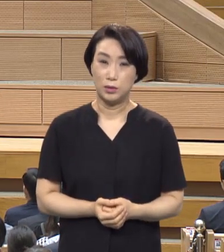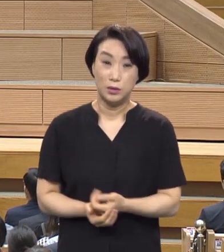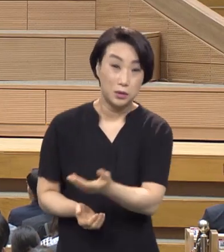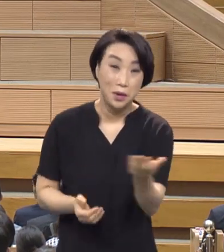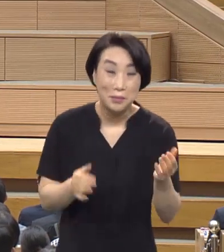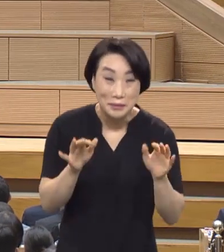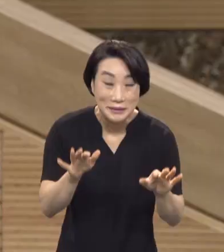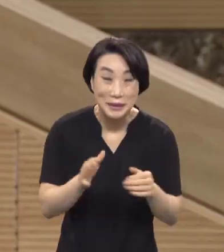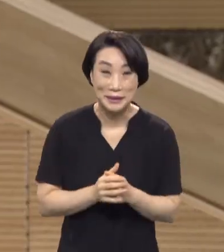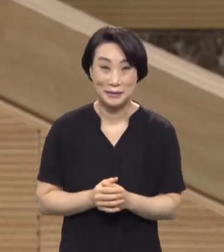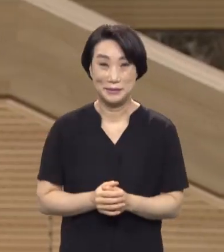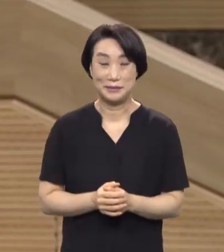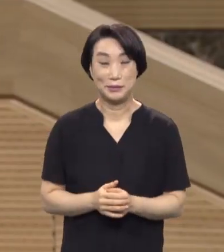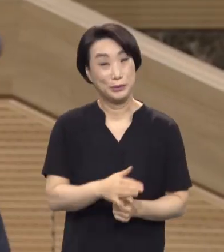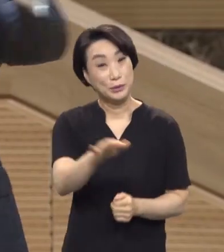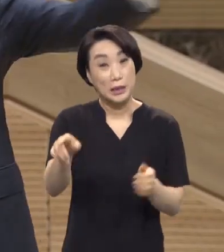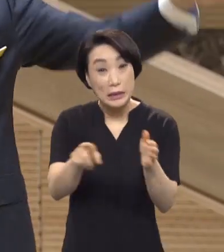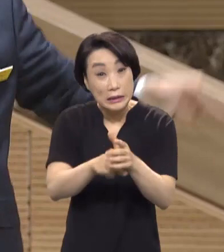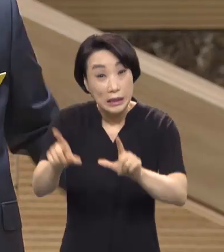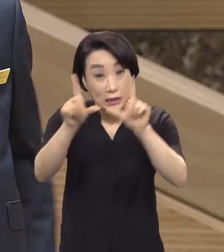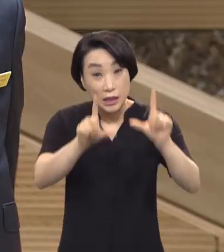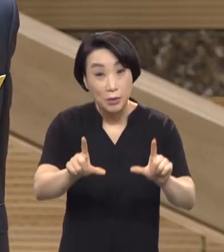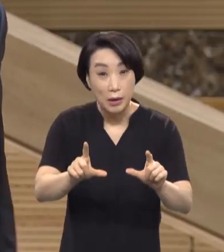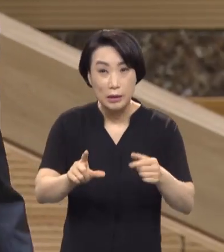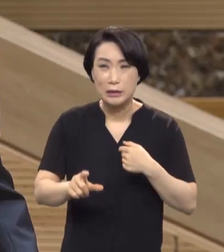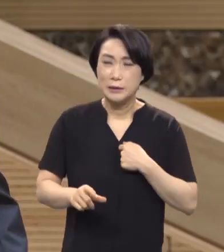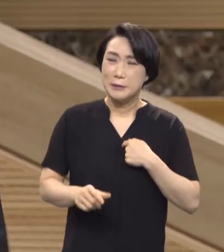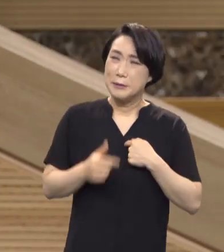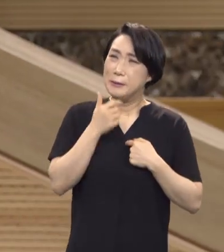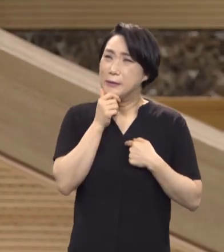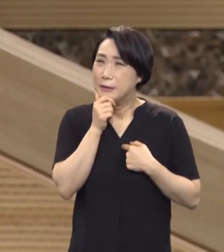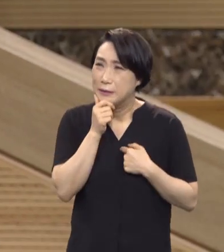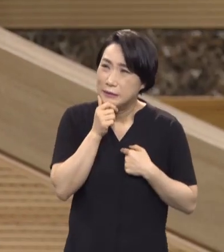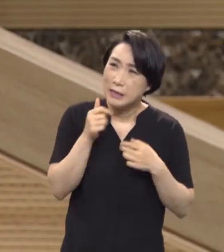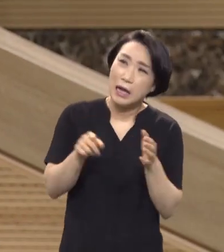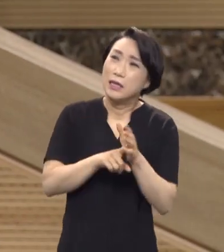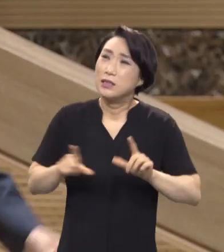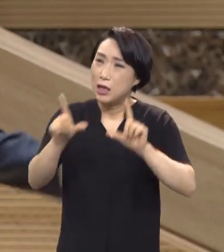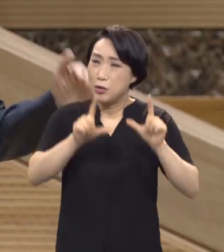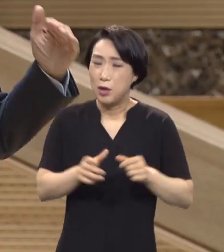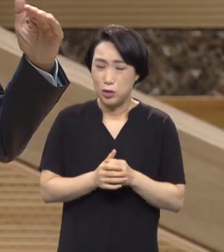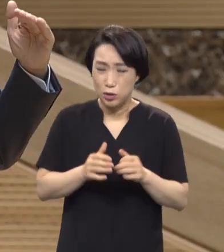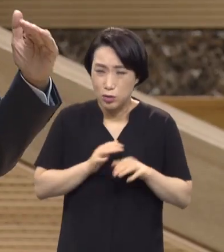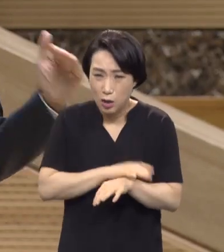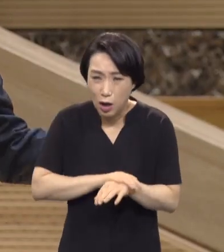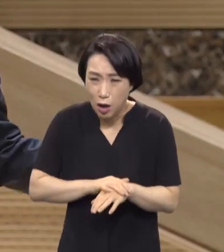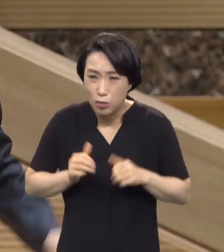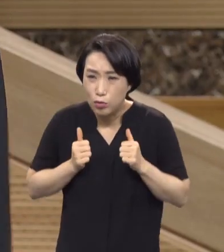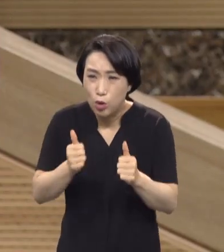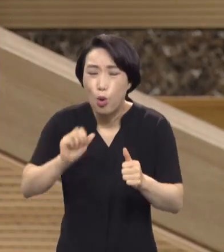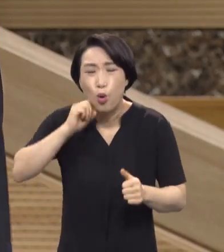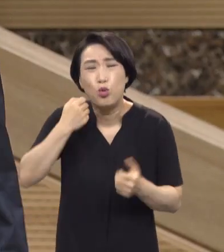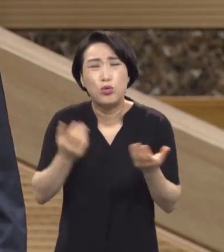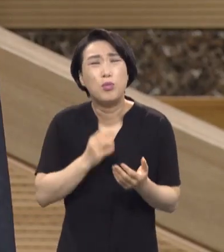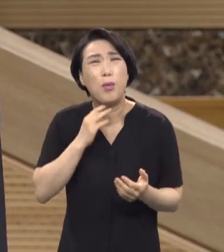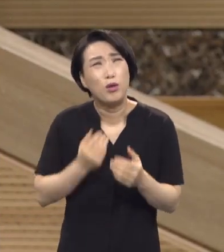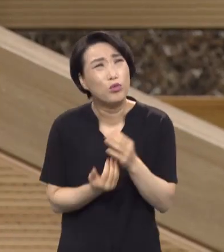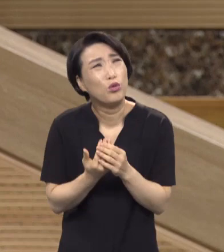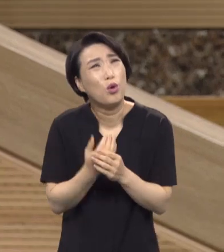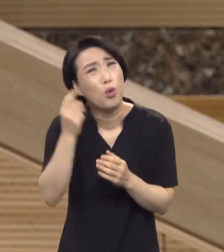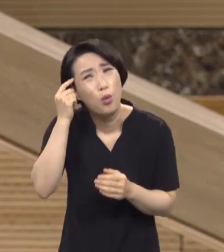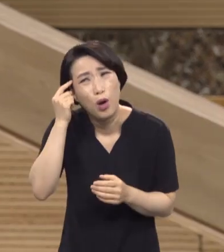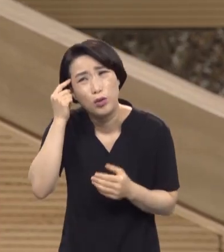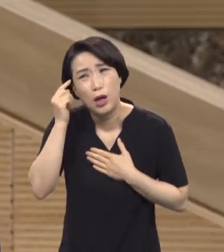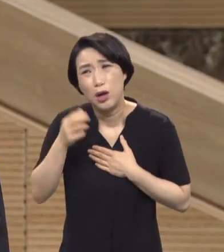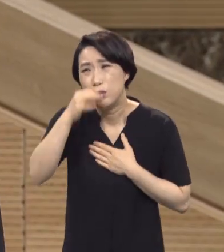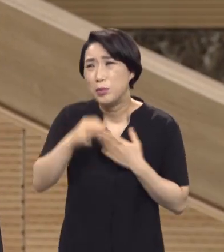여러분, 그러니까 우리가 신앙생활을 가면서 내가 신앙생활을 이렇게 잘하는데 왜 나는 어려운 일만 생기지? 왜